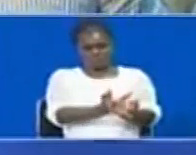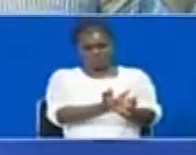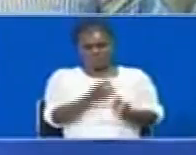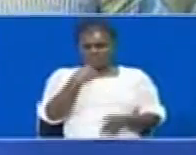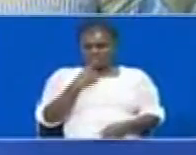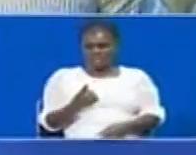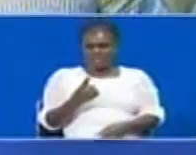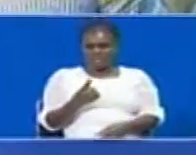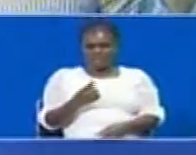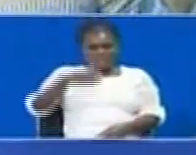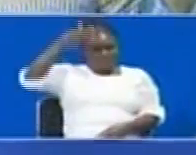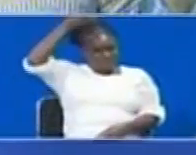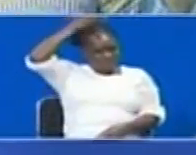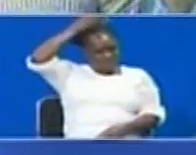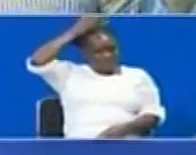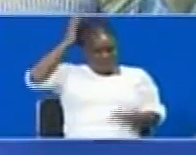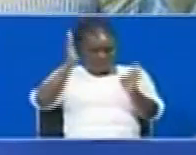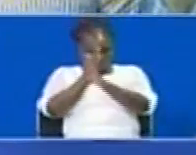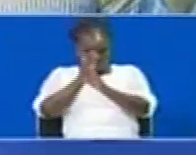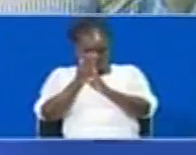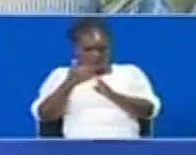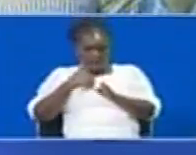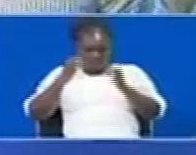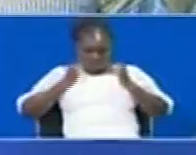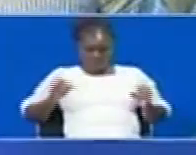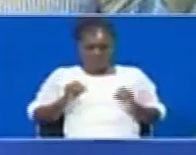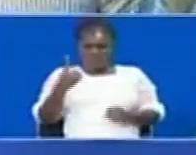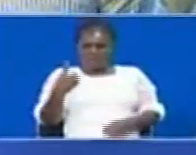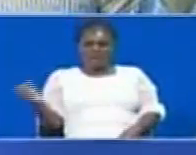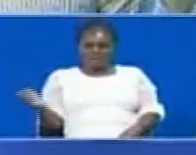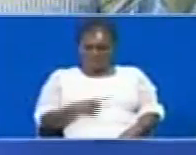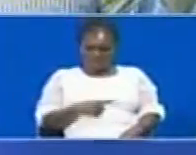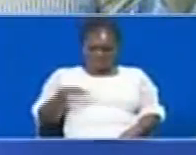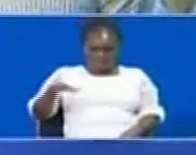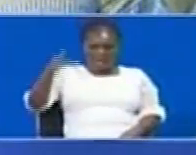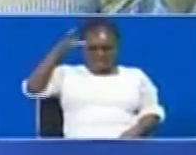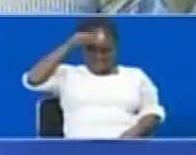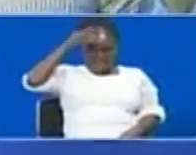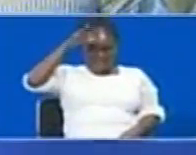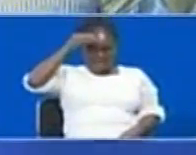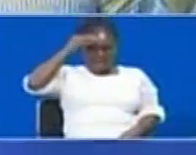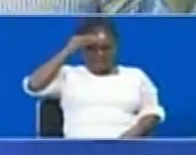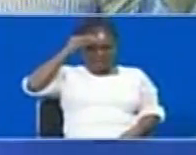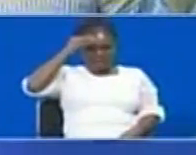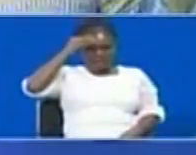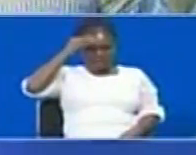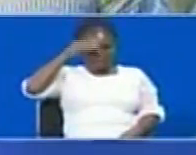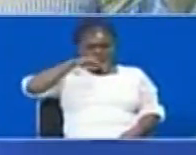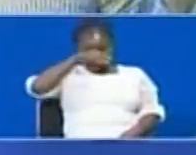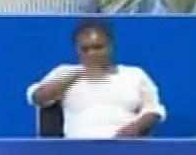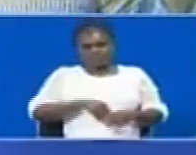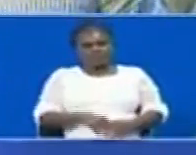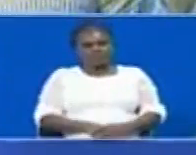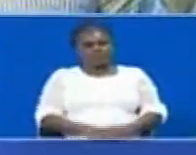anasema matabibu wana ajenda fiche, hawana utu. Mwezi mmoja gerezani itawapa fursa ya kuzipanga fikra zao upya.